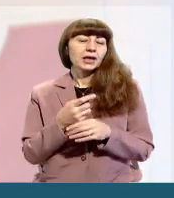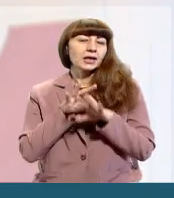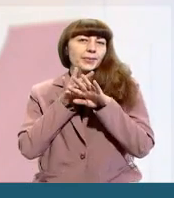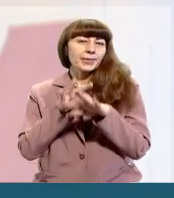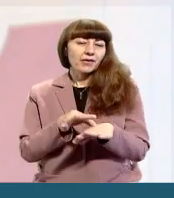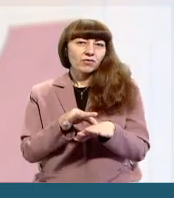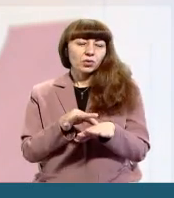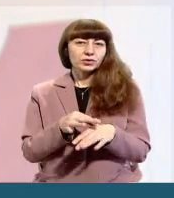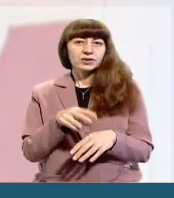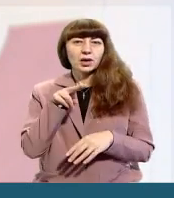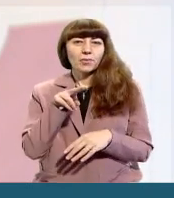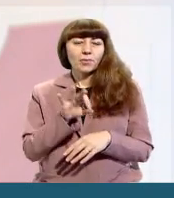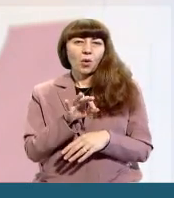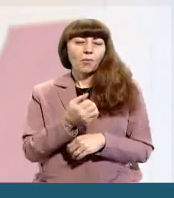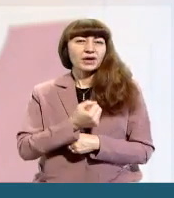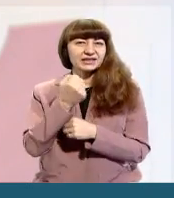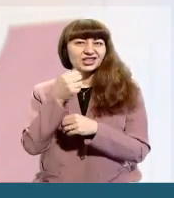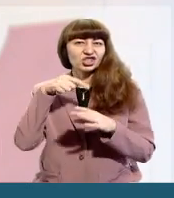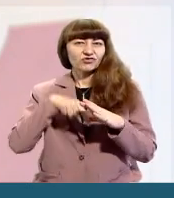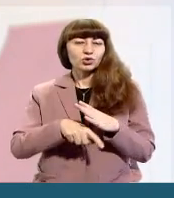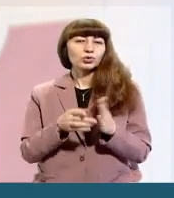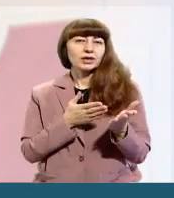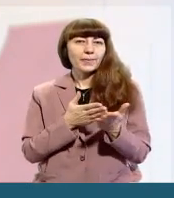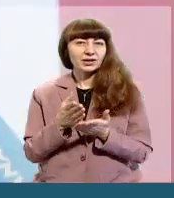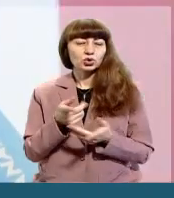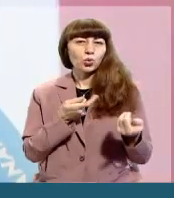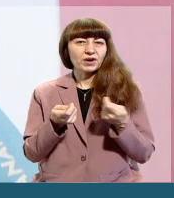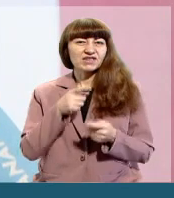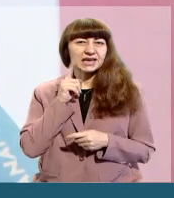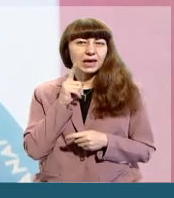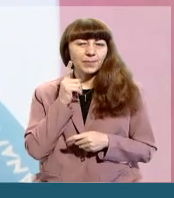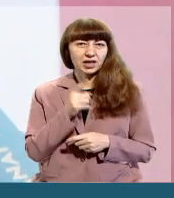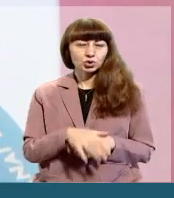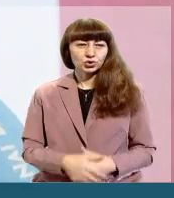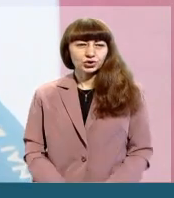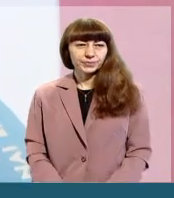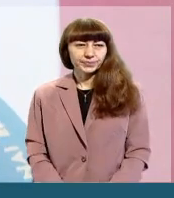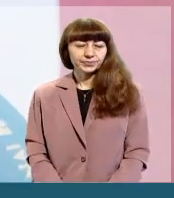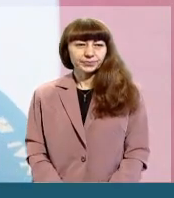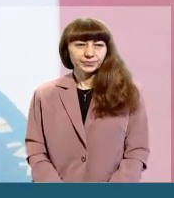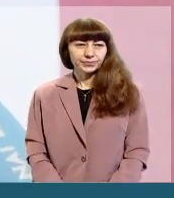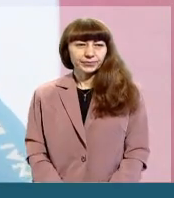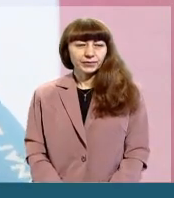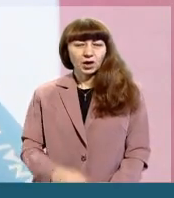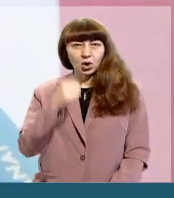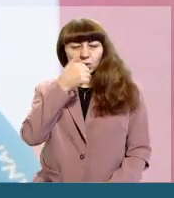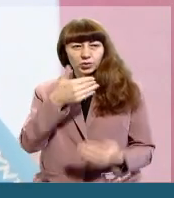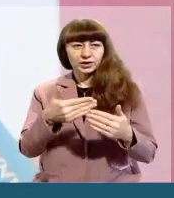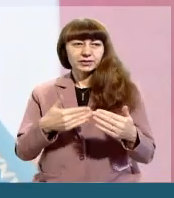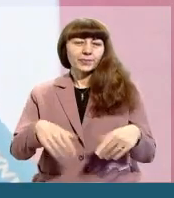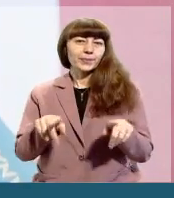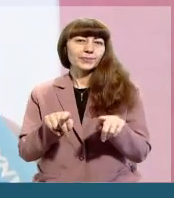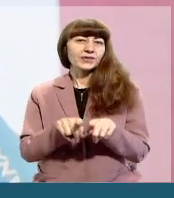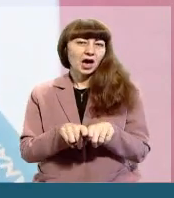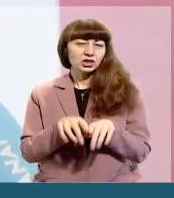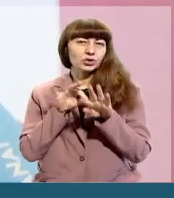финалға өткен 150 адамнан көп қатысты. Бір жыл бұрын дәл осындай жастар фест фестивальді